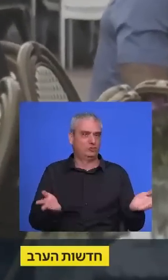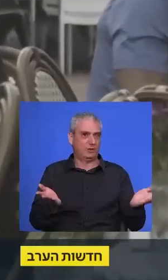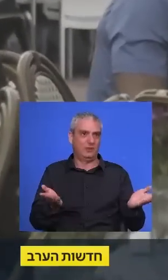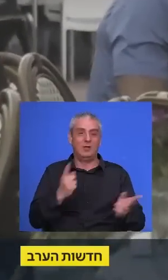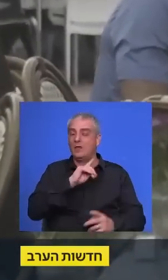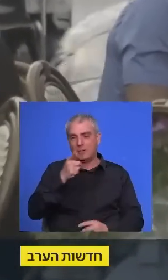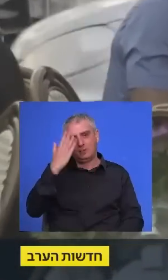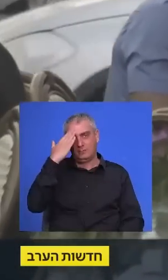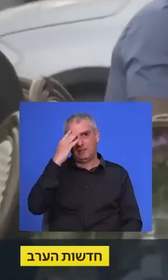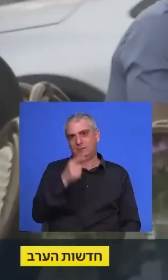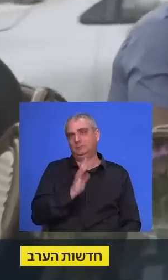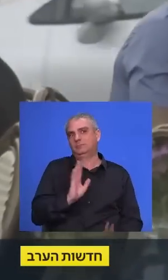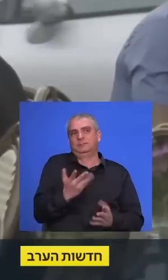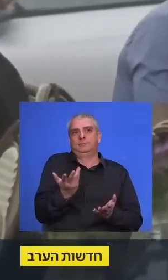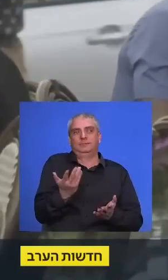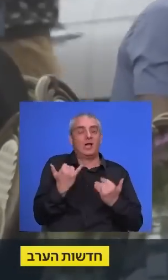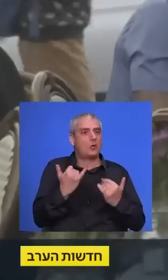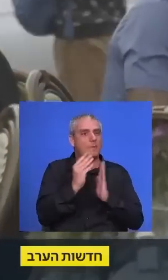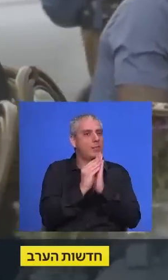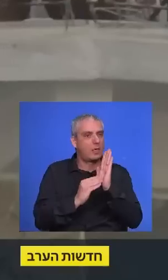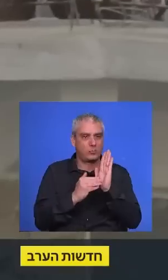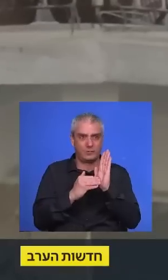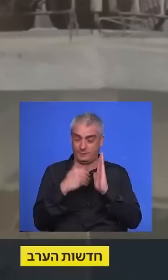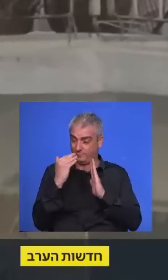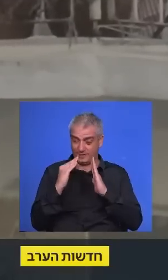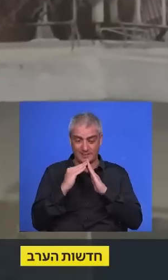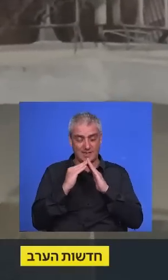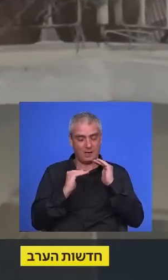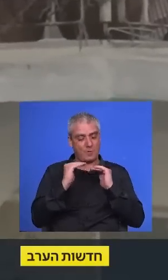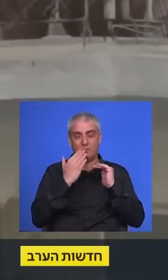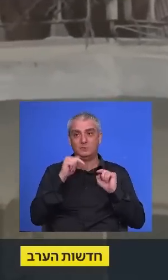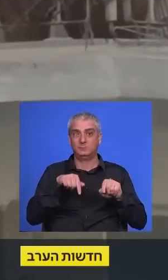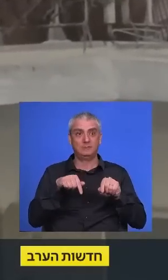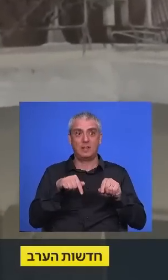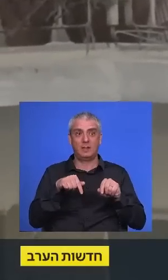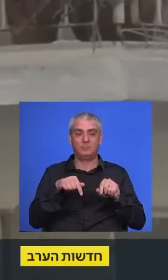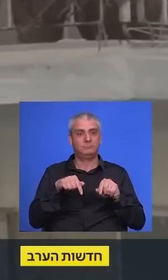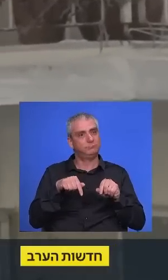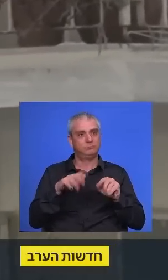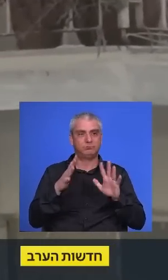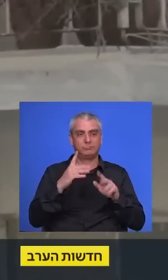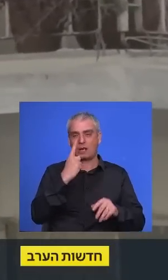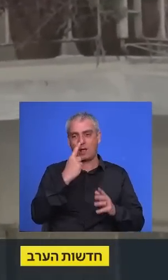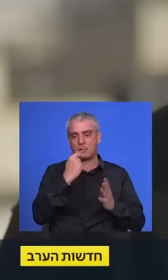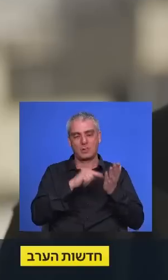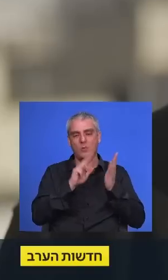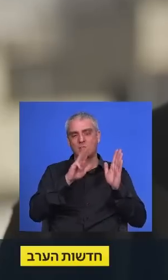מה שהם מכירים. היום הנתונים האחרונים של דירה ממוצעת בישראל זה משהו כמו